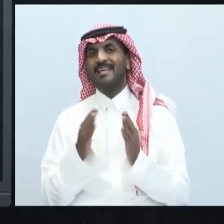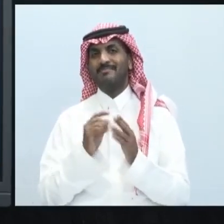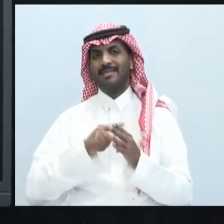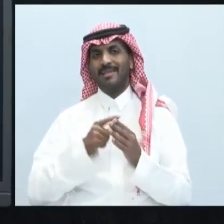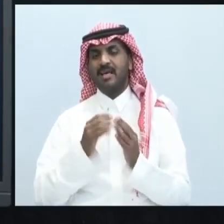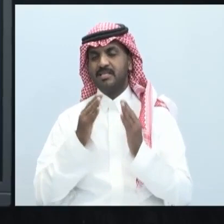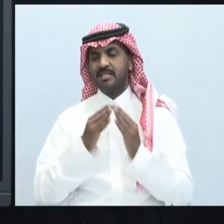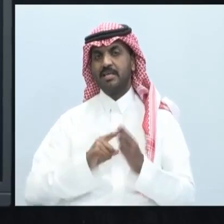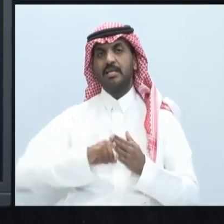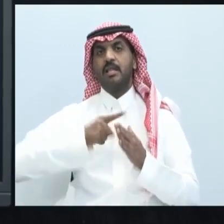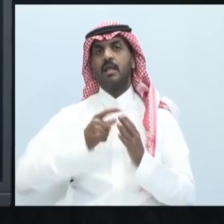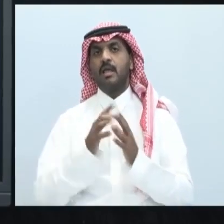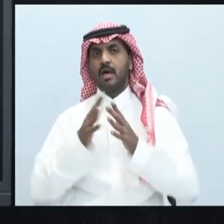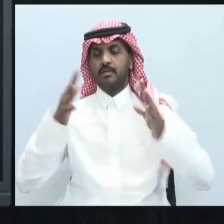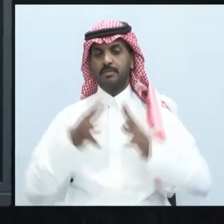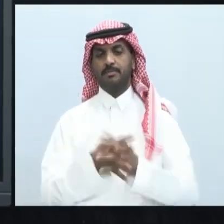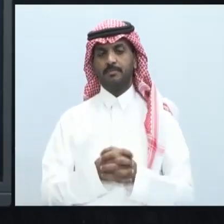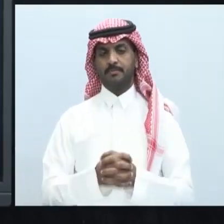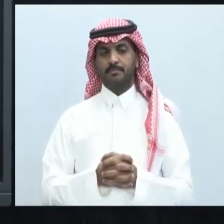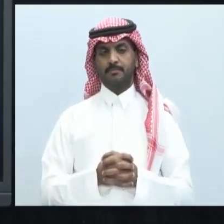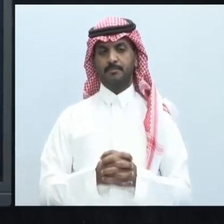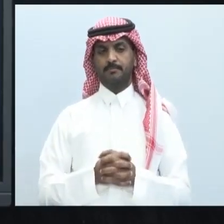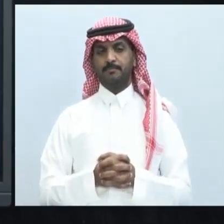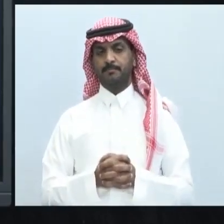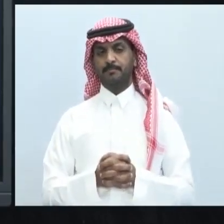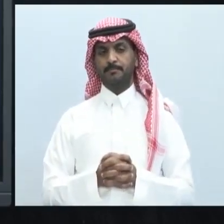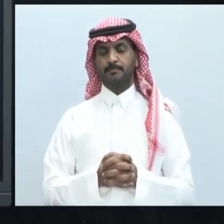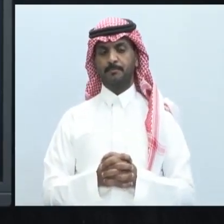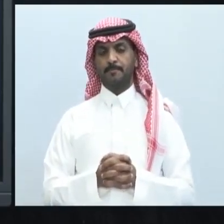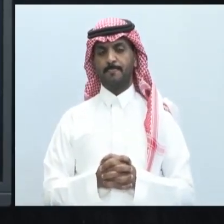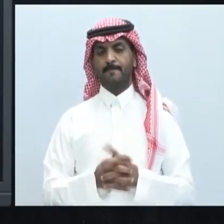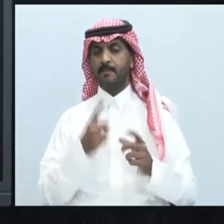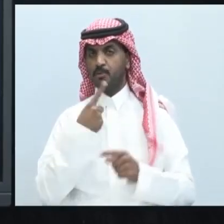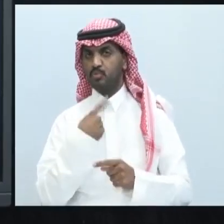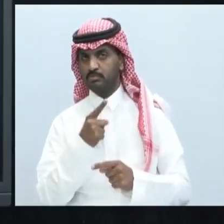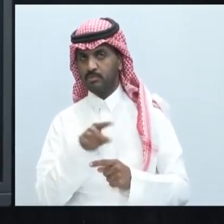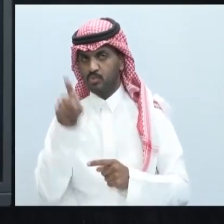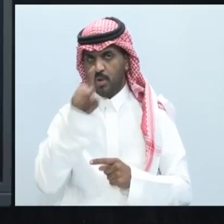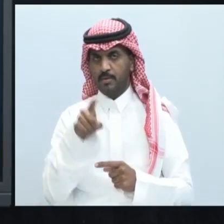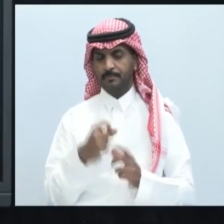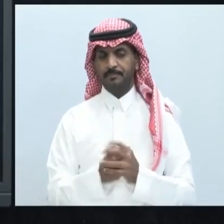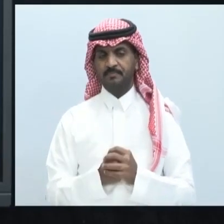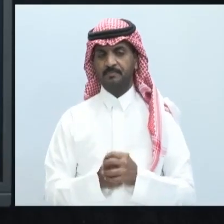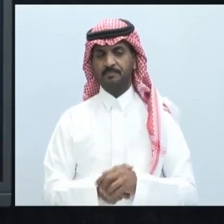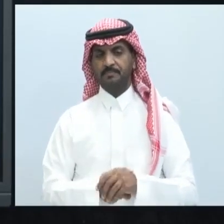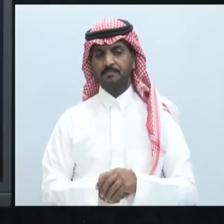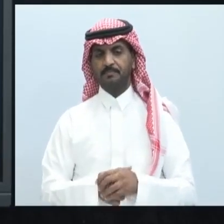الى الاكبر ننتقل من الاصغر الى ماذا الاكبر ايضا عندما نريد ان نطرح سؤال اخر